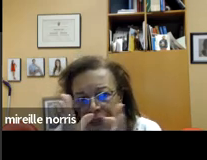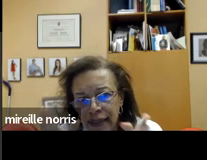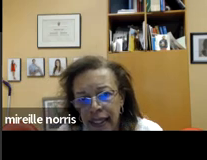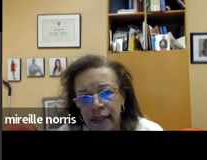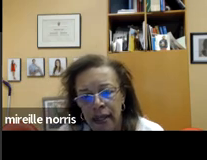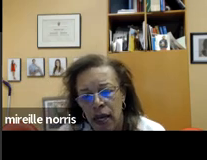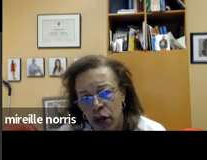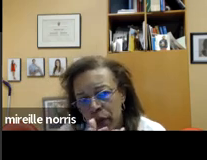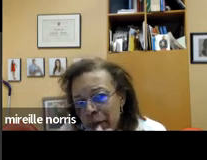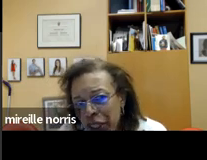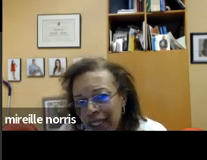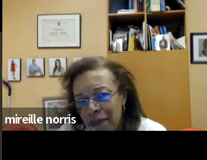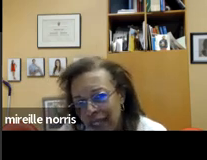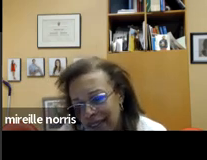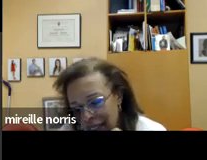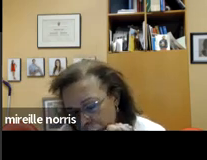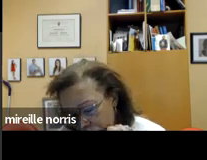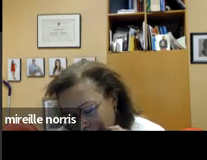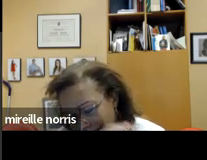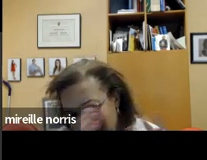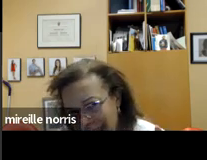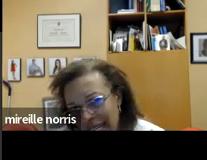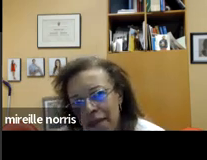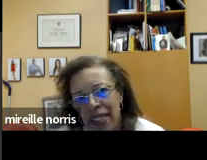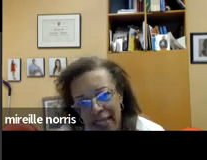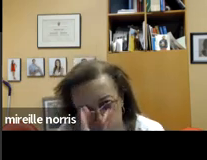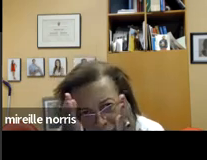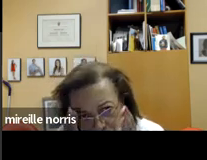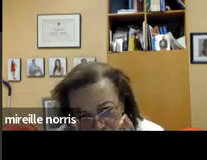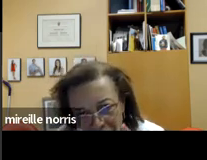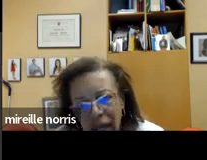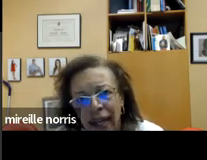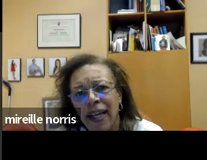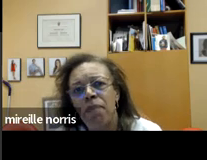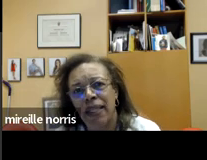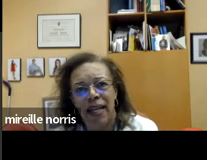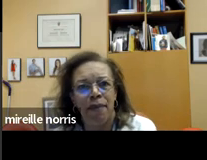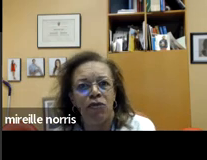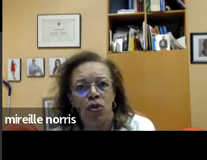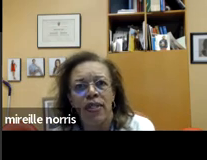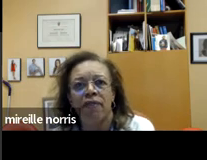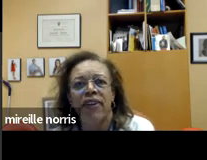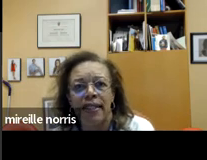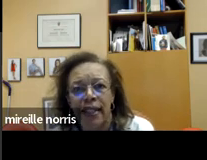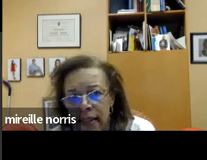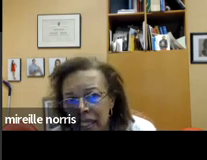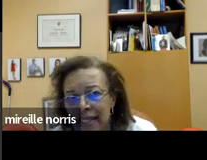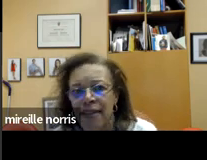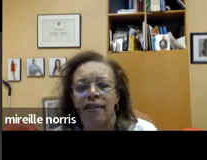Alors, ici, c'est un mnémonique qui est basé en anglais, mais c'est pour répéter la même chose. En